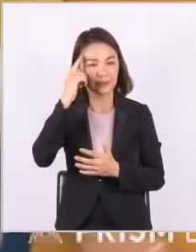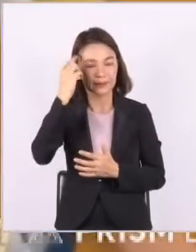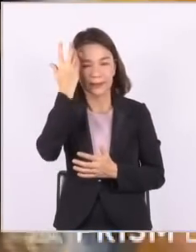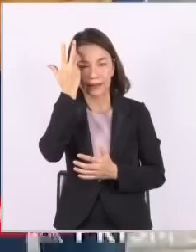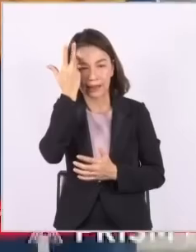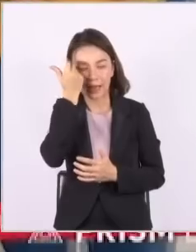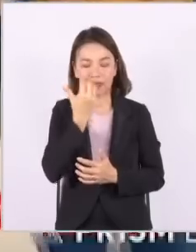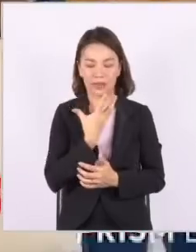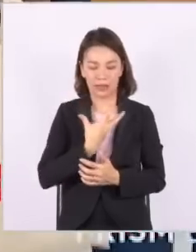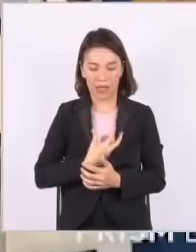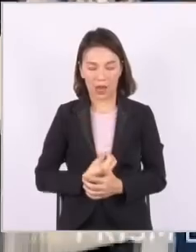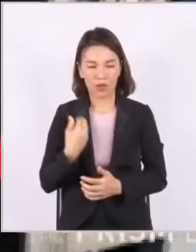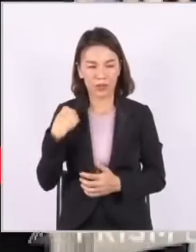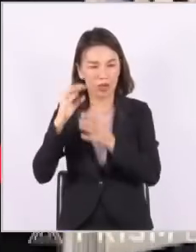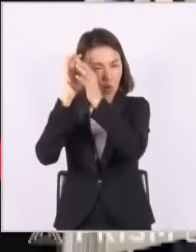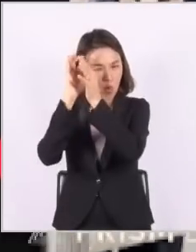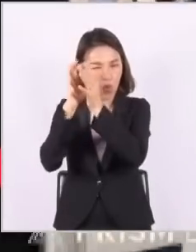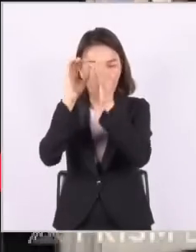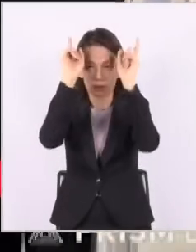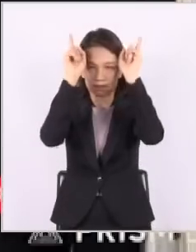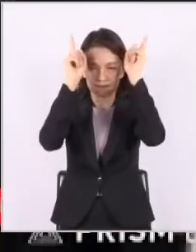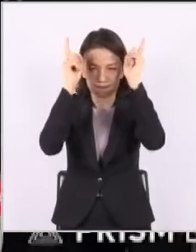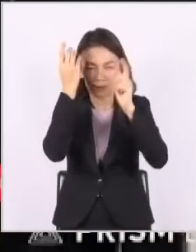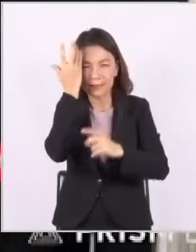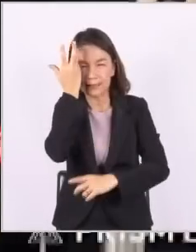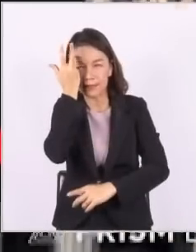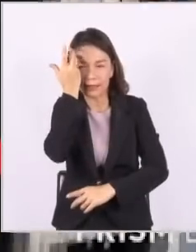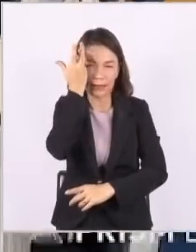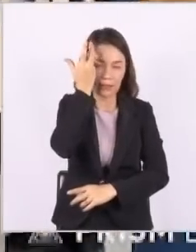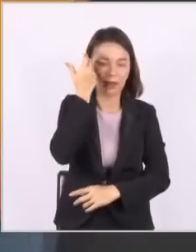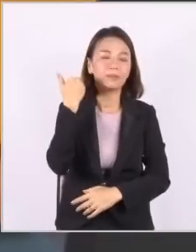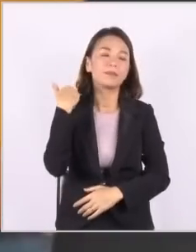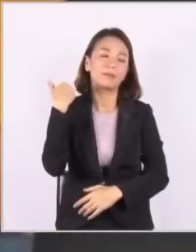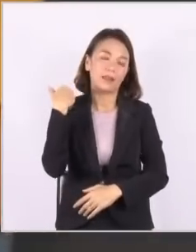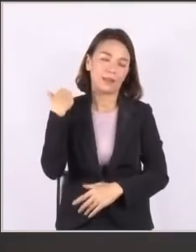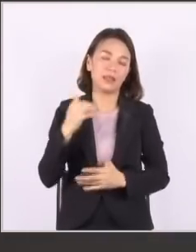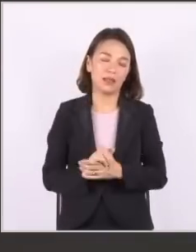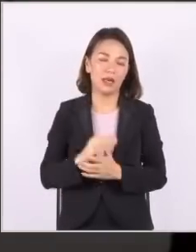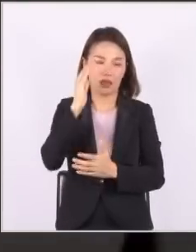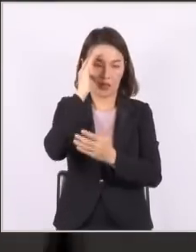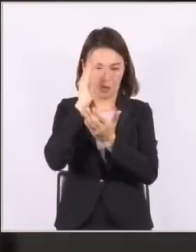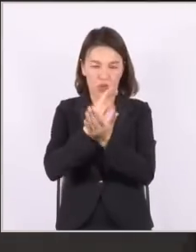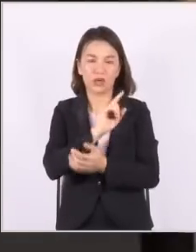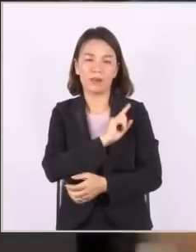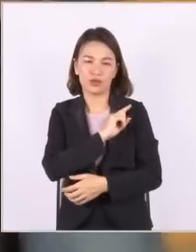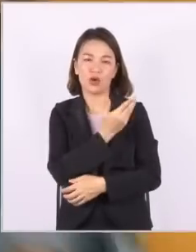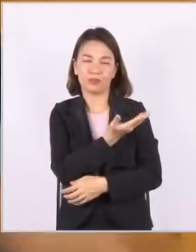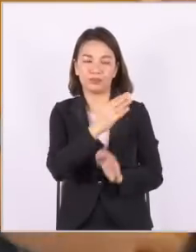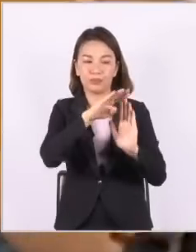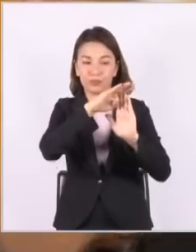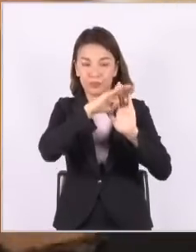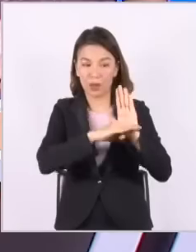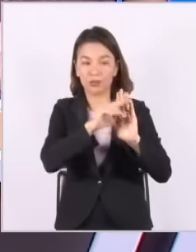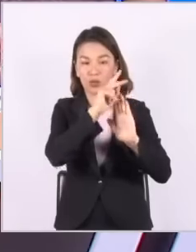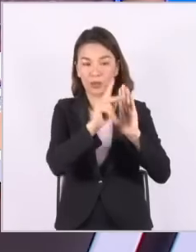คซึมเศร้านะ กังวล เพราะว่ากังวลเกิดความเครียดเกิดความกลัวอ่ะก็ต้องเป็นหน้าที่ของตำรวจแหละจะว่ากันต่อไป คือว่าผู้เสียหายส่วน